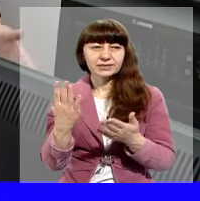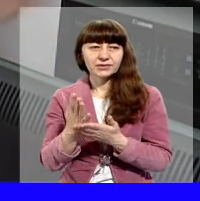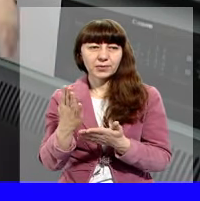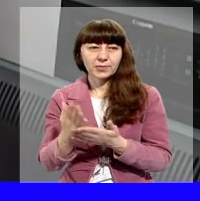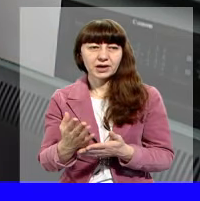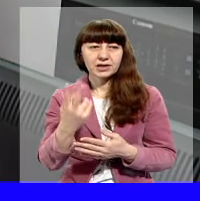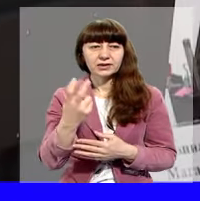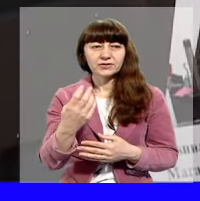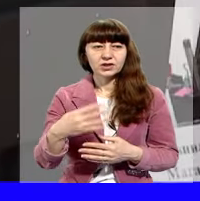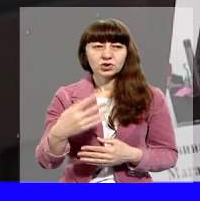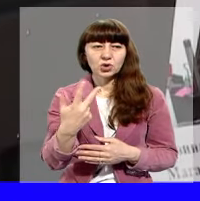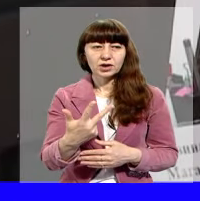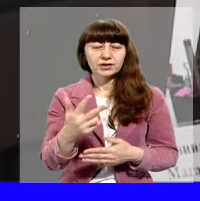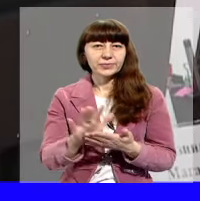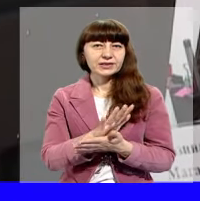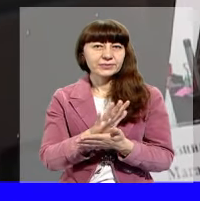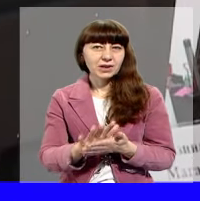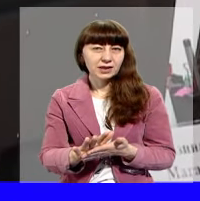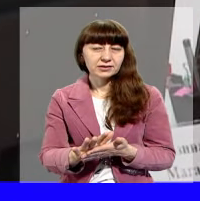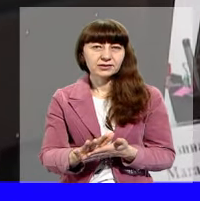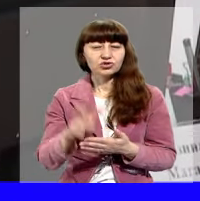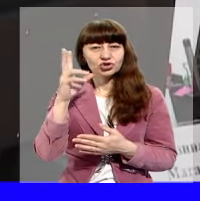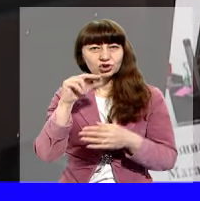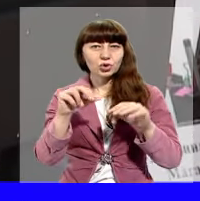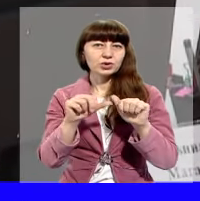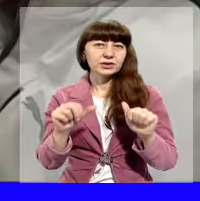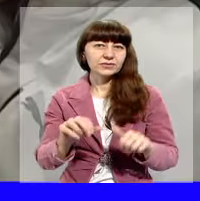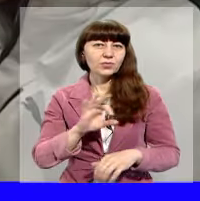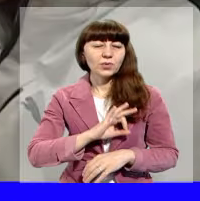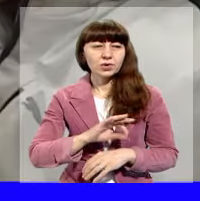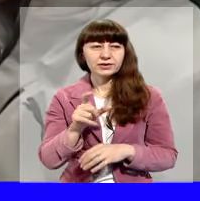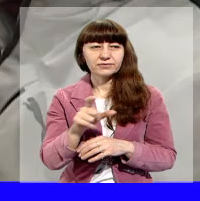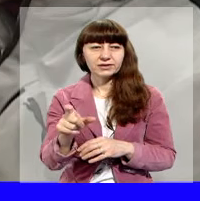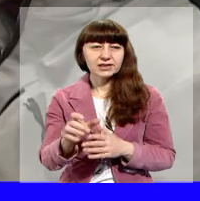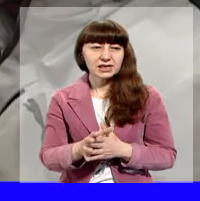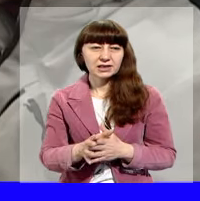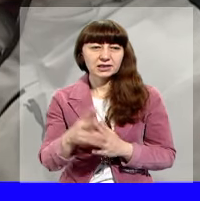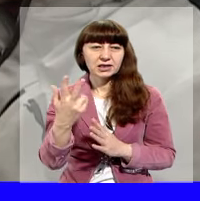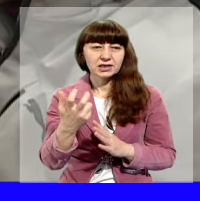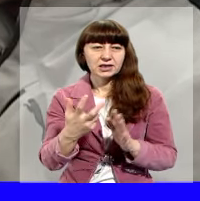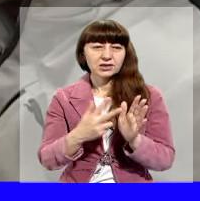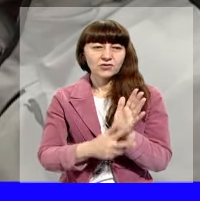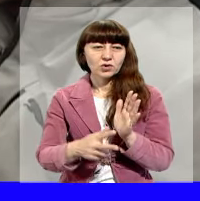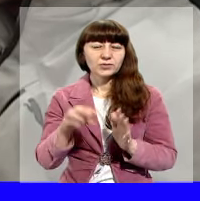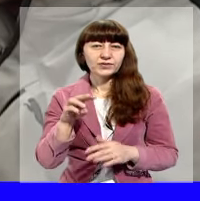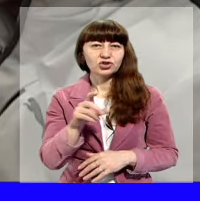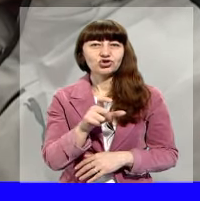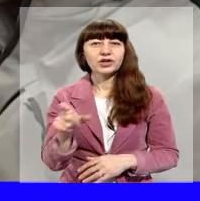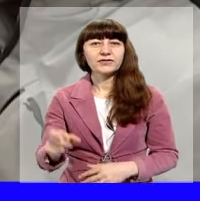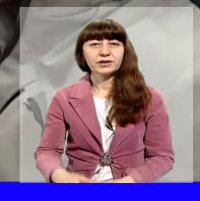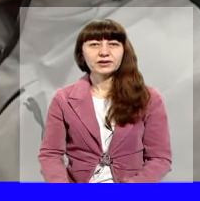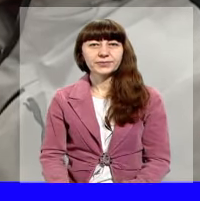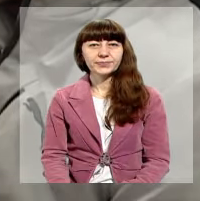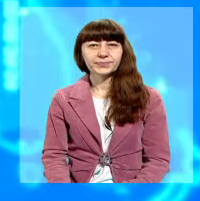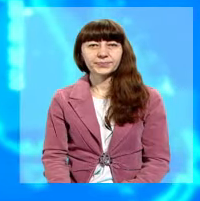курс орналастырылған, оның ішінде 243-і тегін. Тіркелген пайдаланушылар саны 380 мың адамға жеткен.